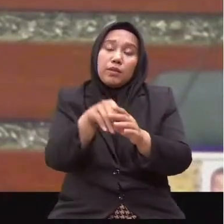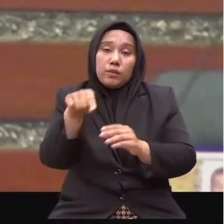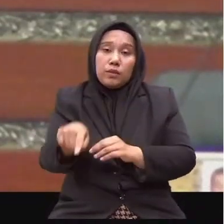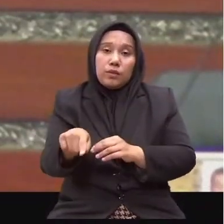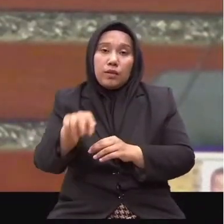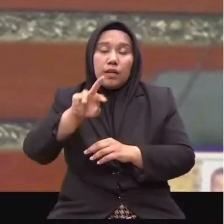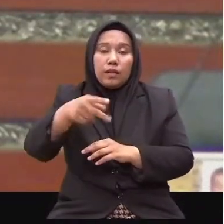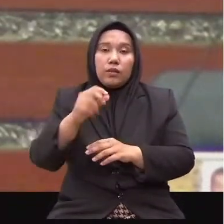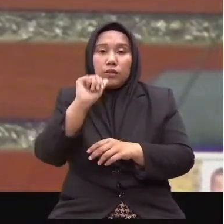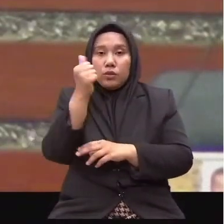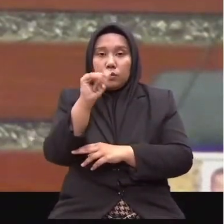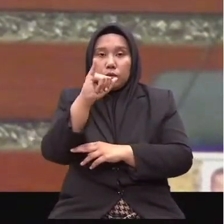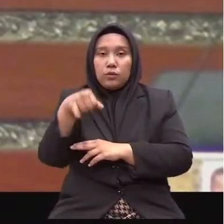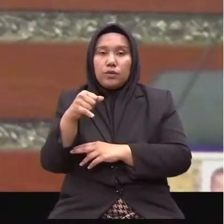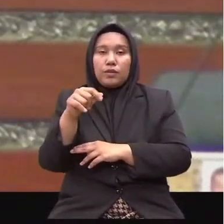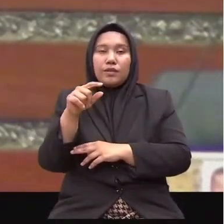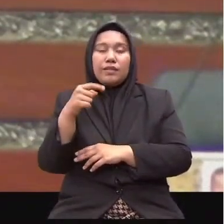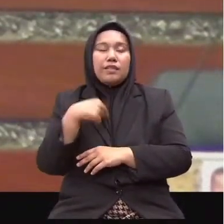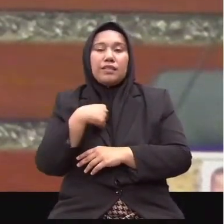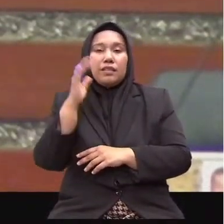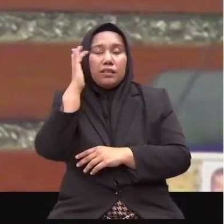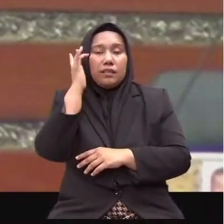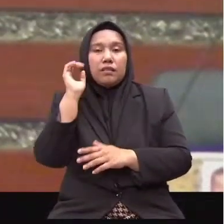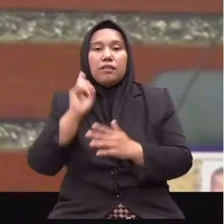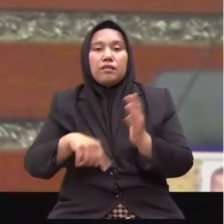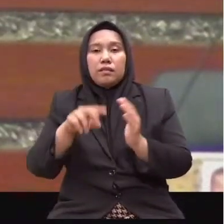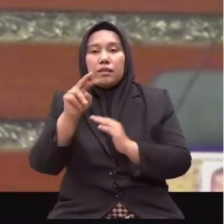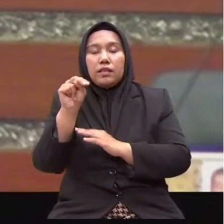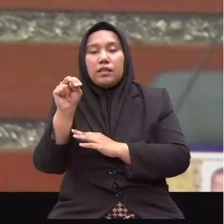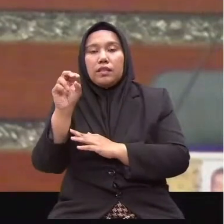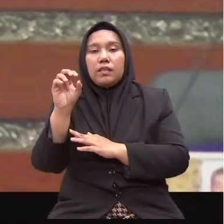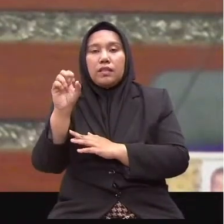ataupun 10 juta dus Pak saya tak nampak ada